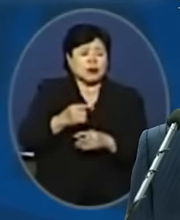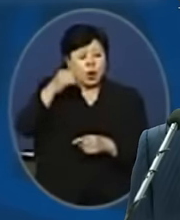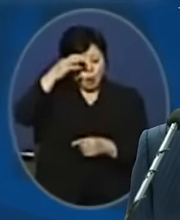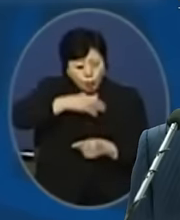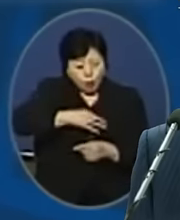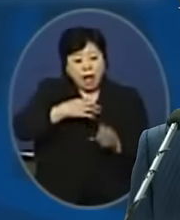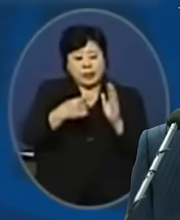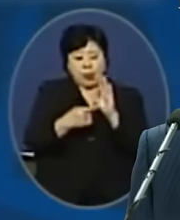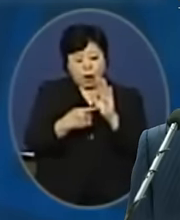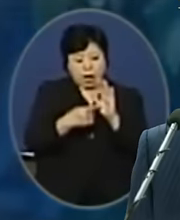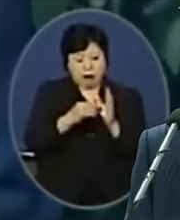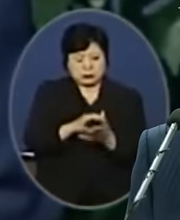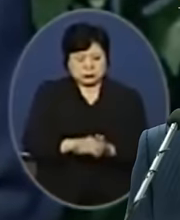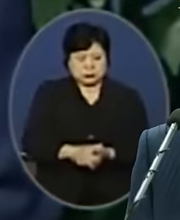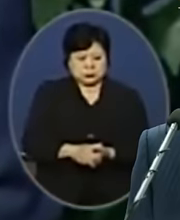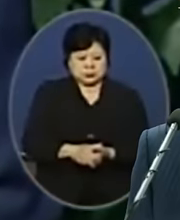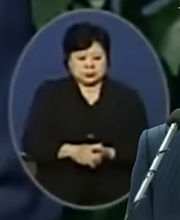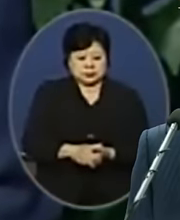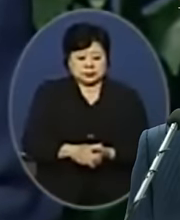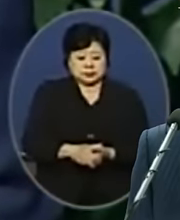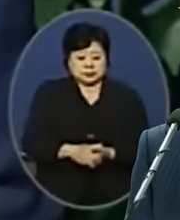효과를 발생한다는 것입니다.